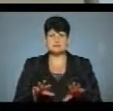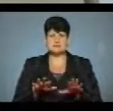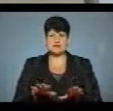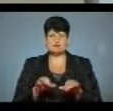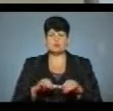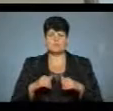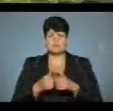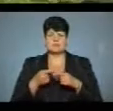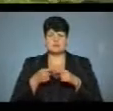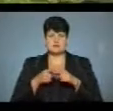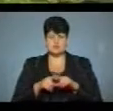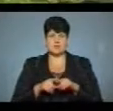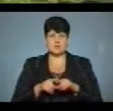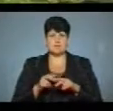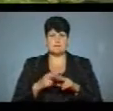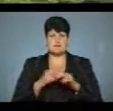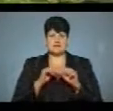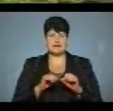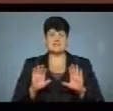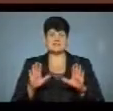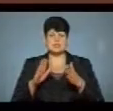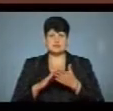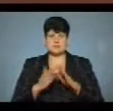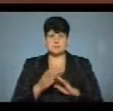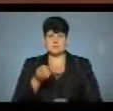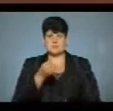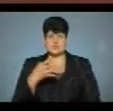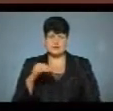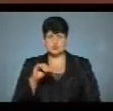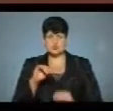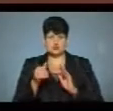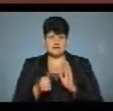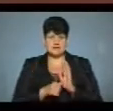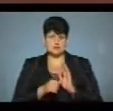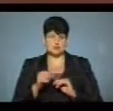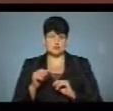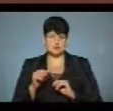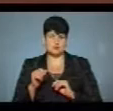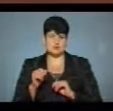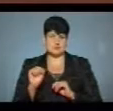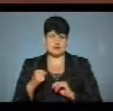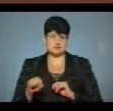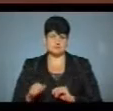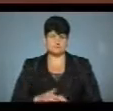комісії техногенно-екологічної безпеки і надзвичайних ситуацій 15-16 серпня, каже Марія Назарчук.